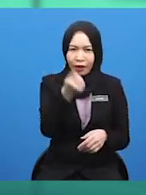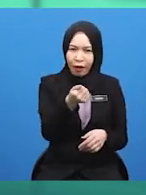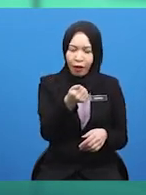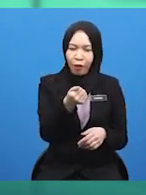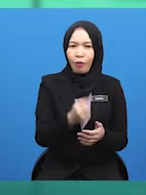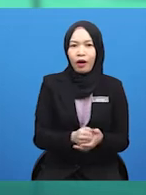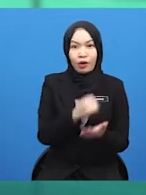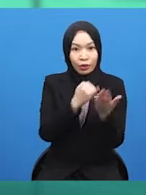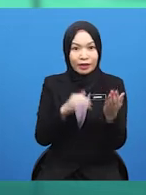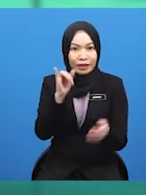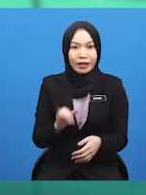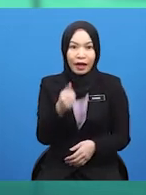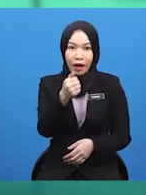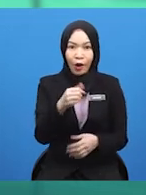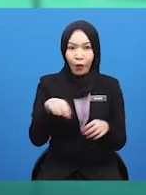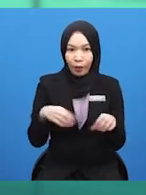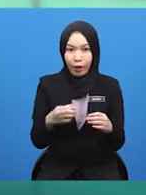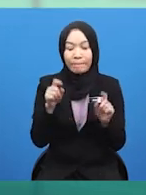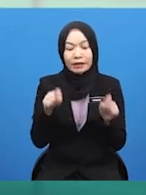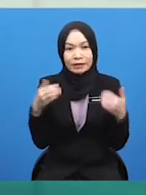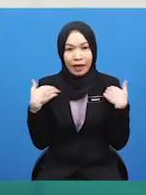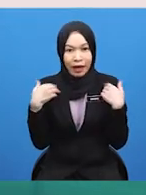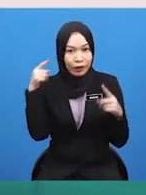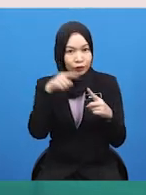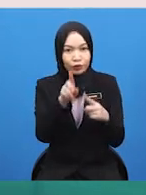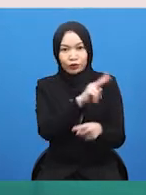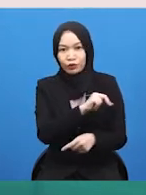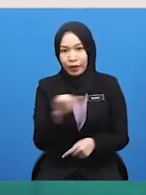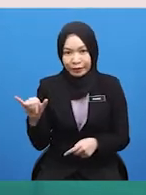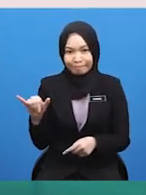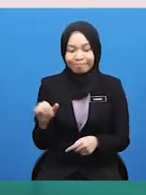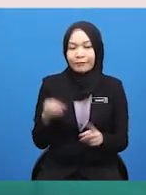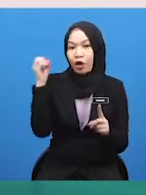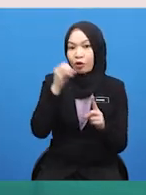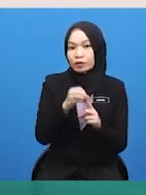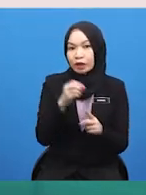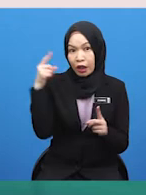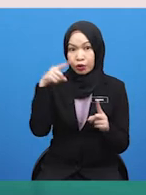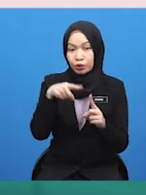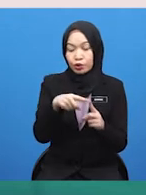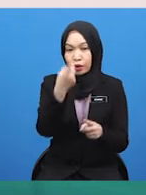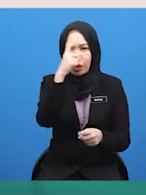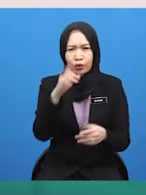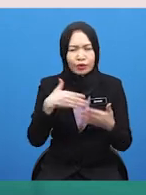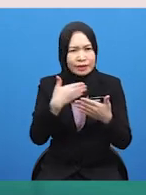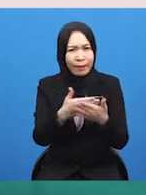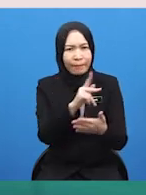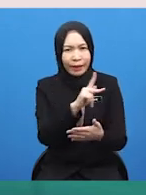yang dihasilkan ada tujuannya? Tujuan penghasilan lukisan adalah untuk